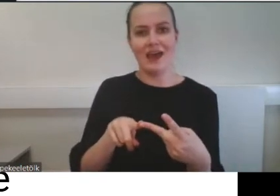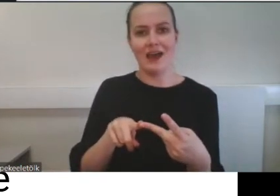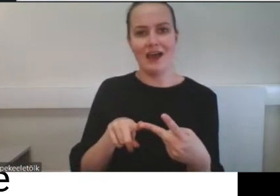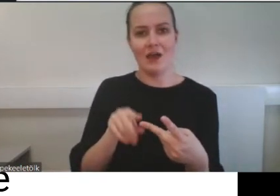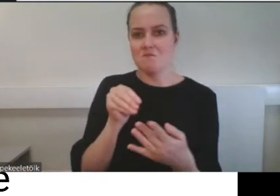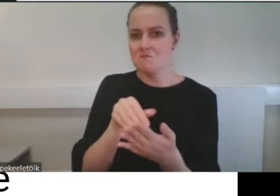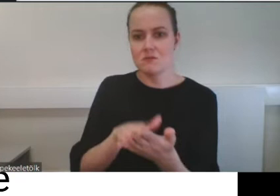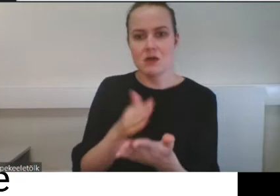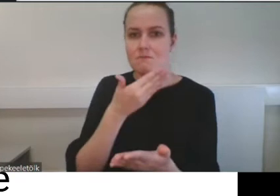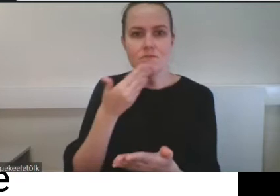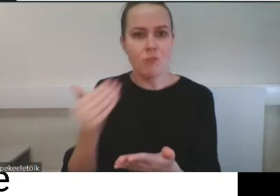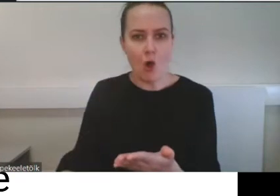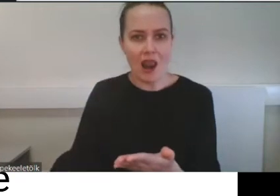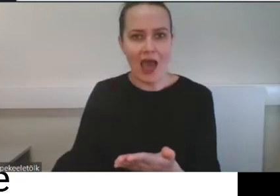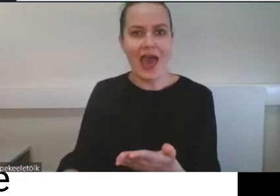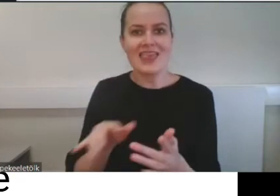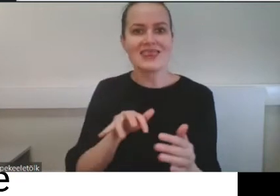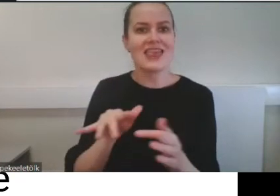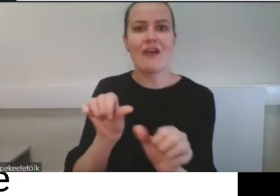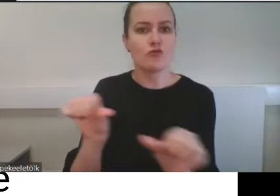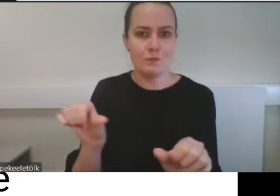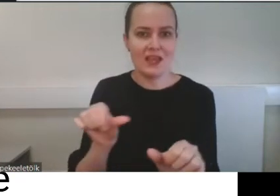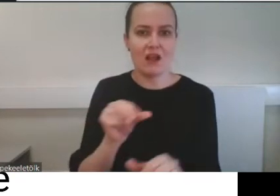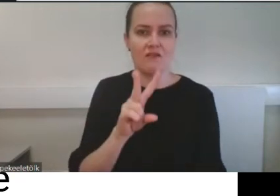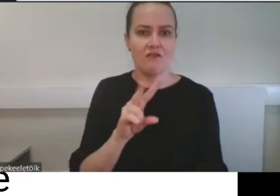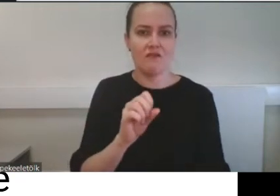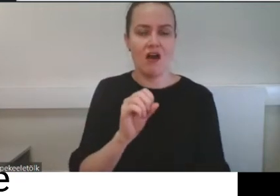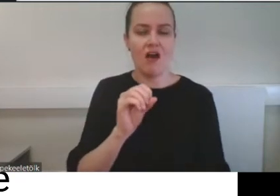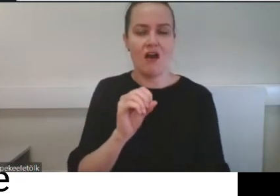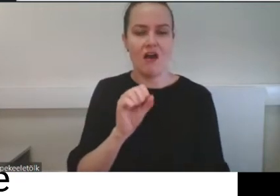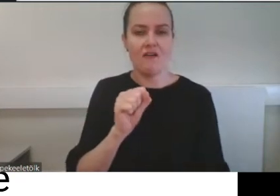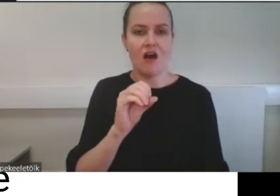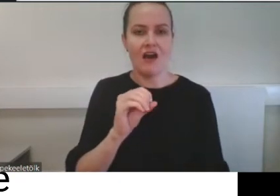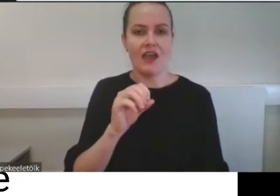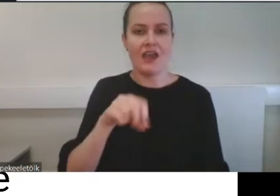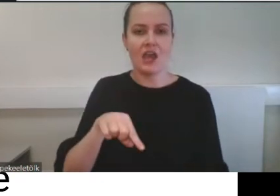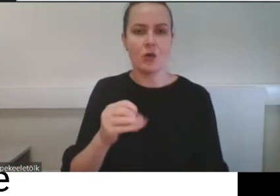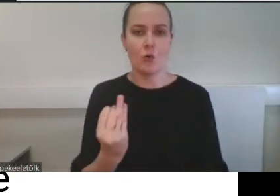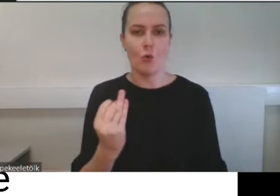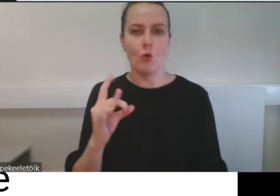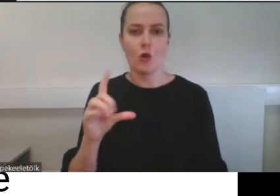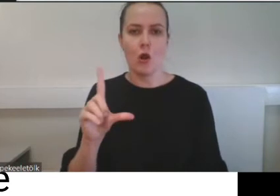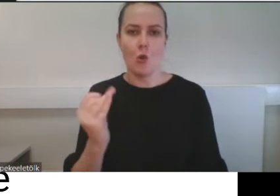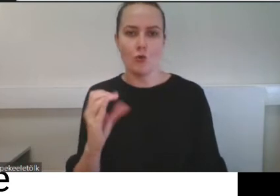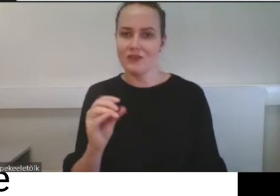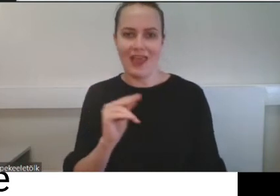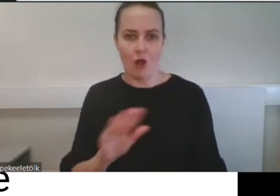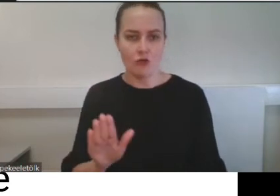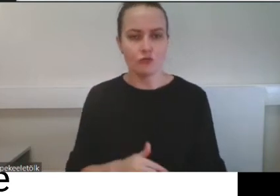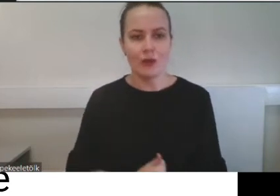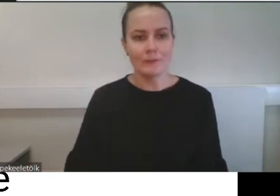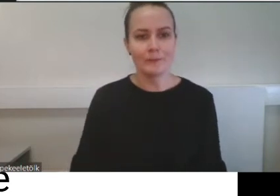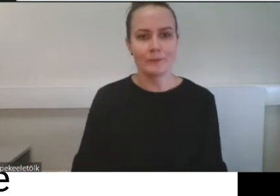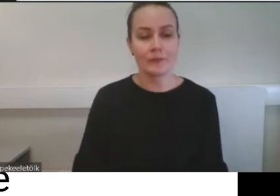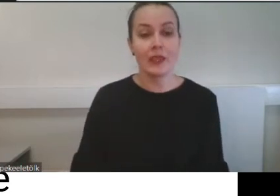registriandmetega, sinna lisatakse siis erinevate vaatluste andmeid. Statistikaametel on spetsiaalsed metoodikad, kuidas nad